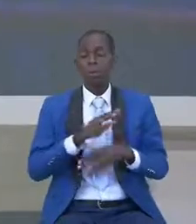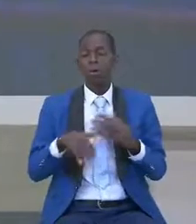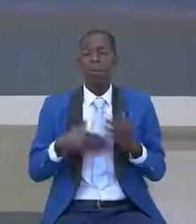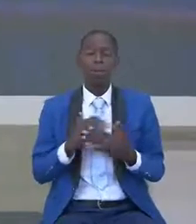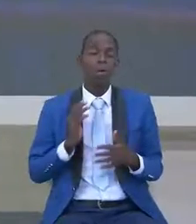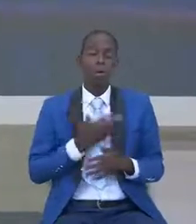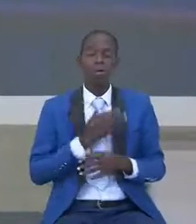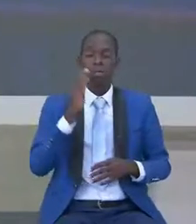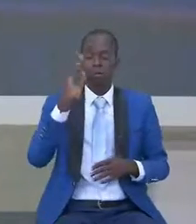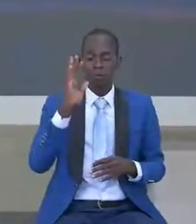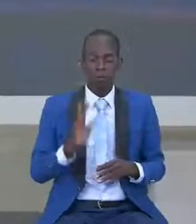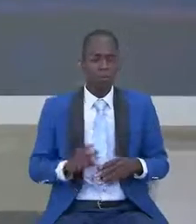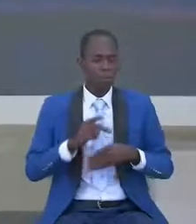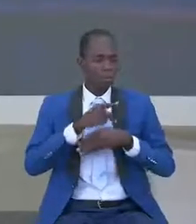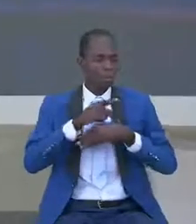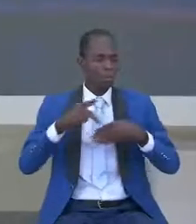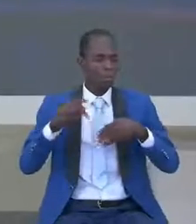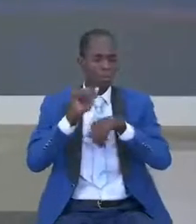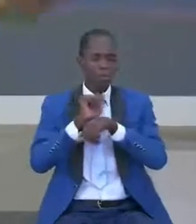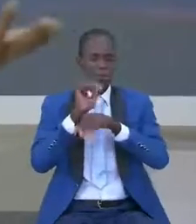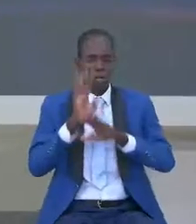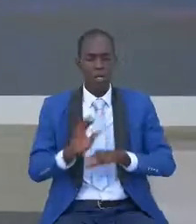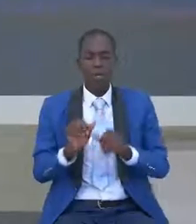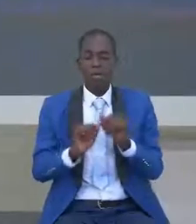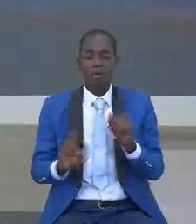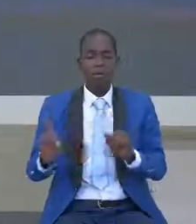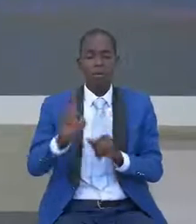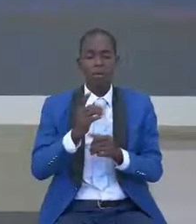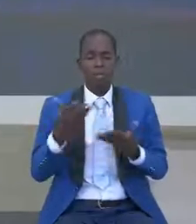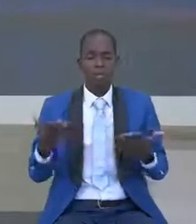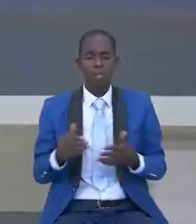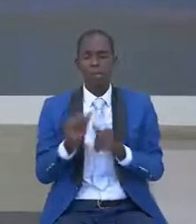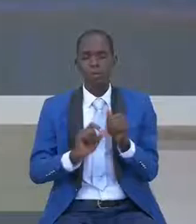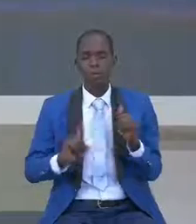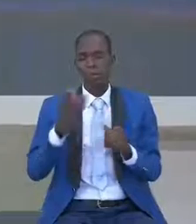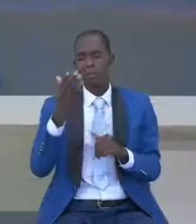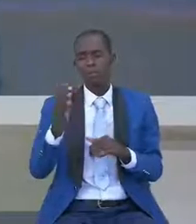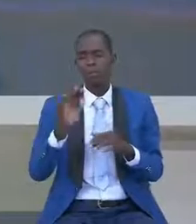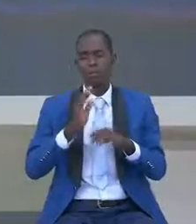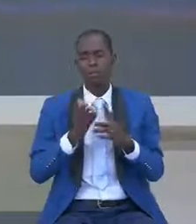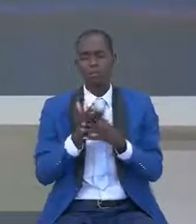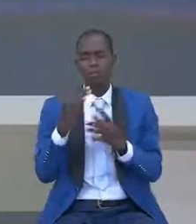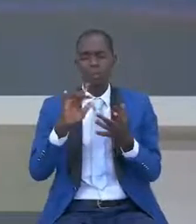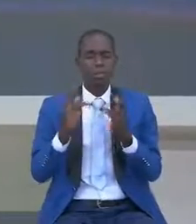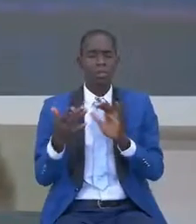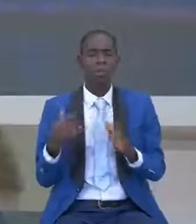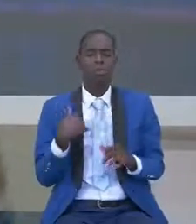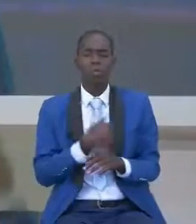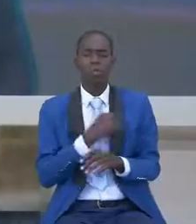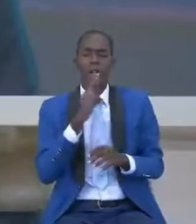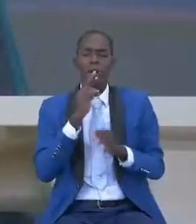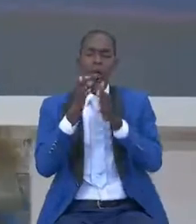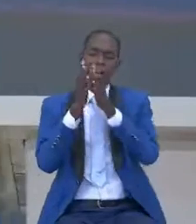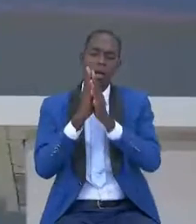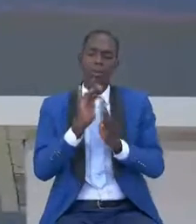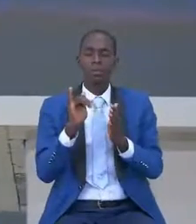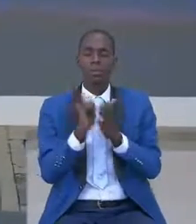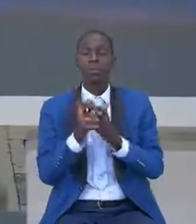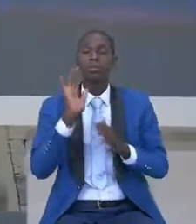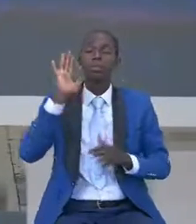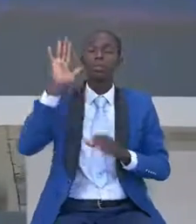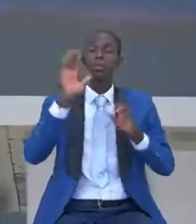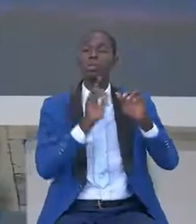nos professionnels, tous nos ouvriers, tous ceux qui sont ici et tous ceux qui sont en ligne, nous demandons, Seigneur, que ta